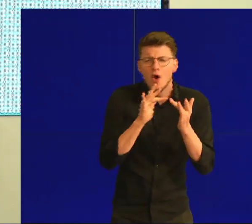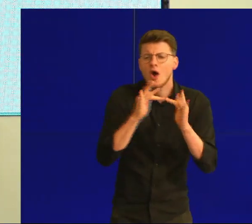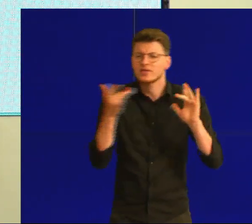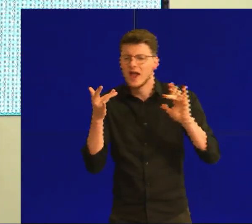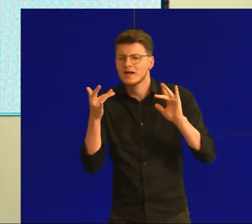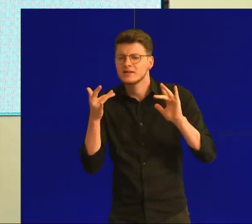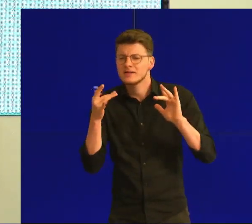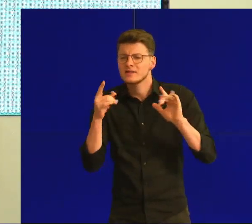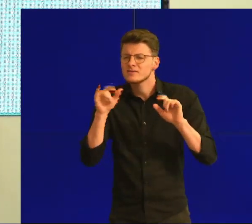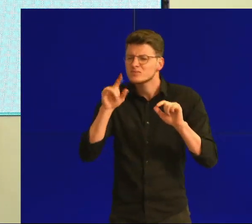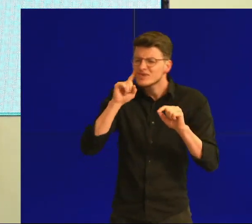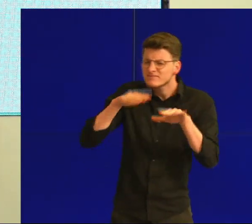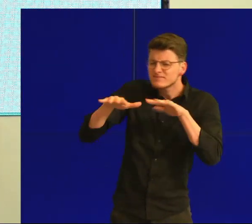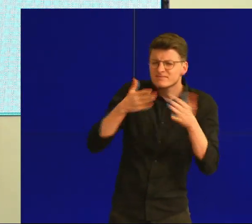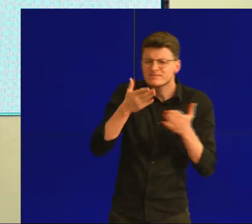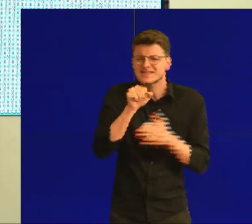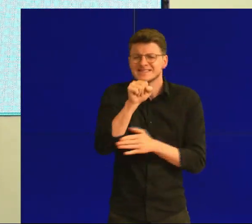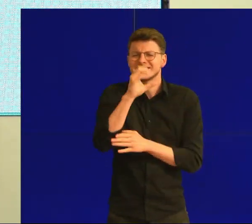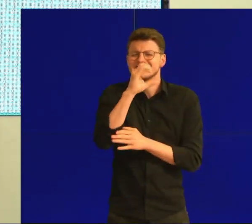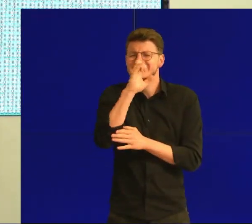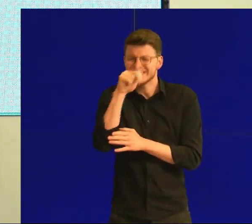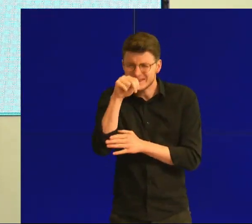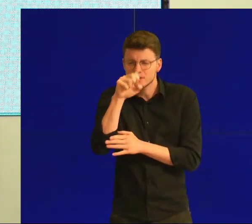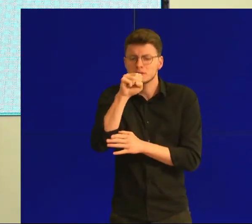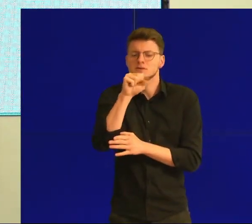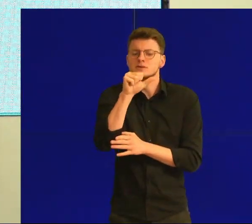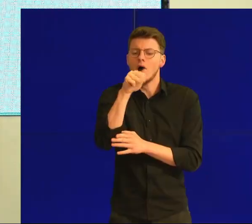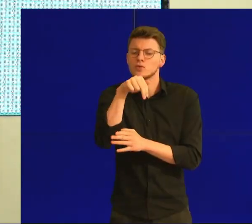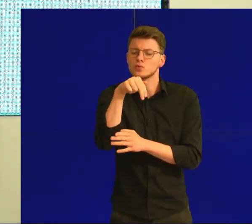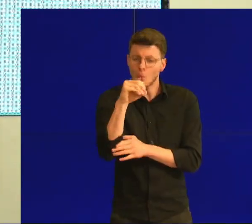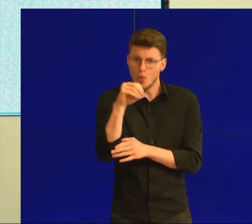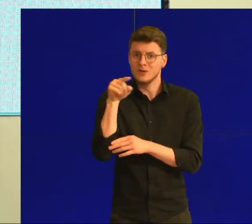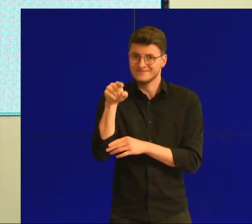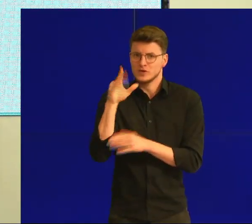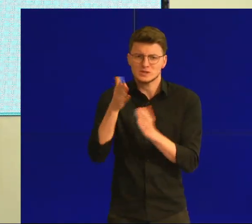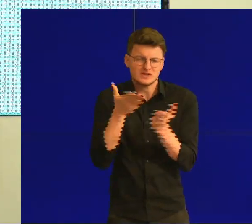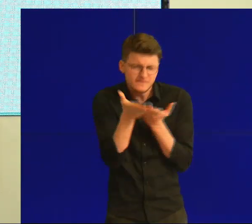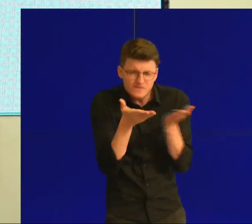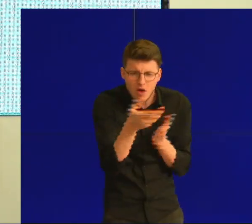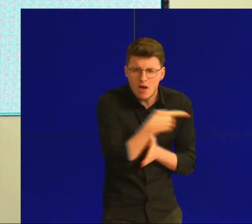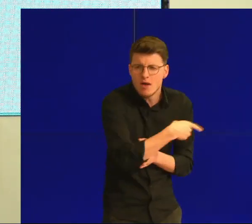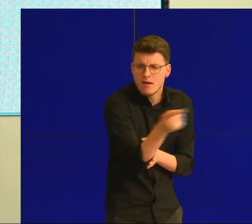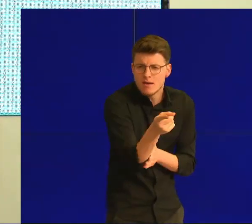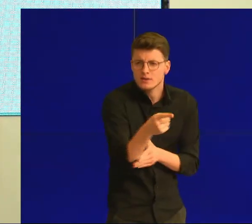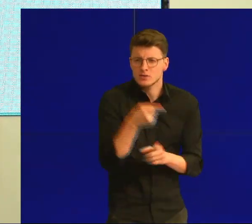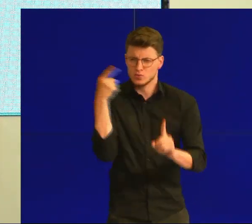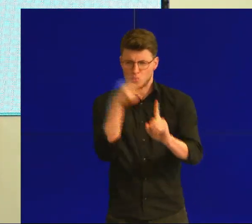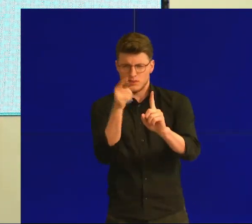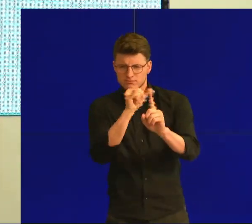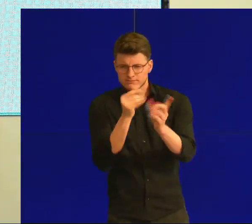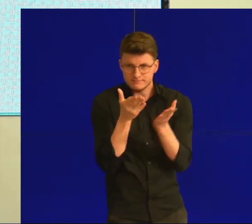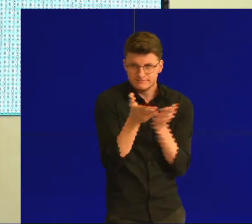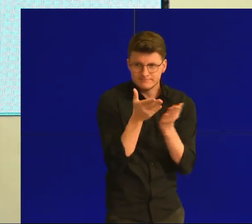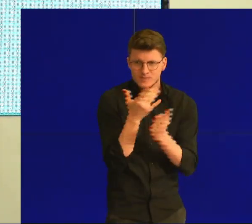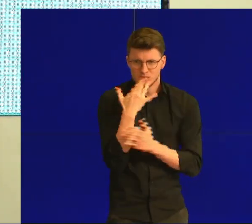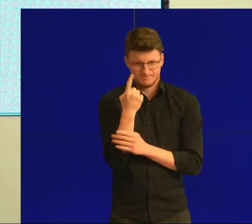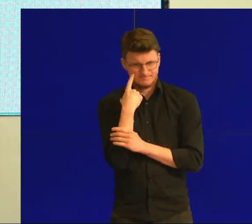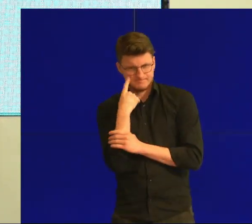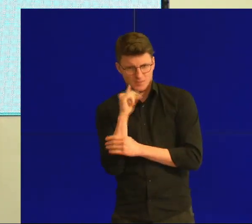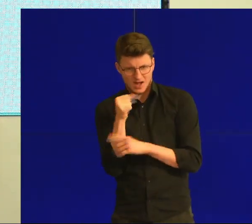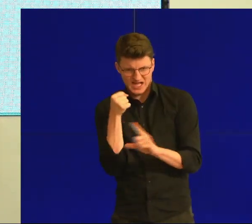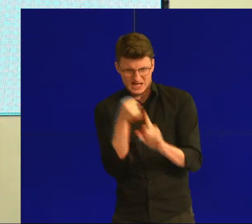6-1 ça nos méthodes du lean home impact vend des épidémies obtenu son tête à notre arc font